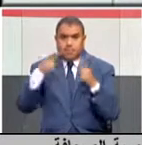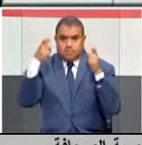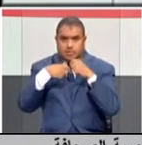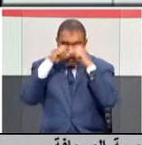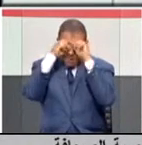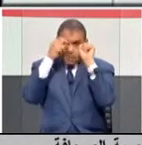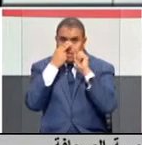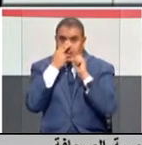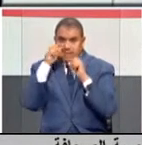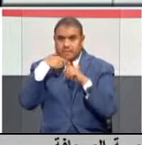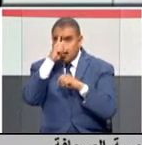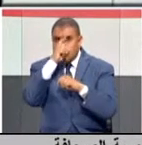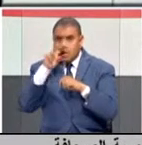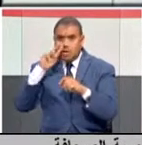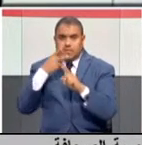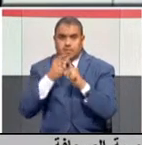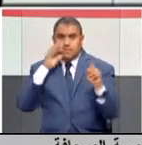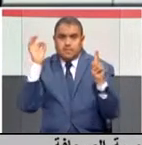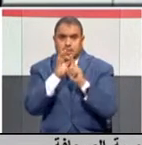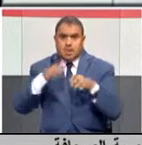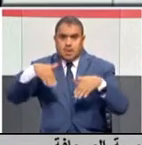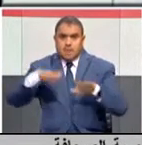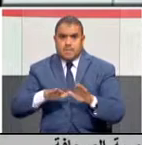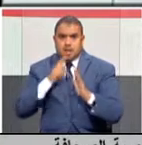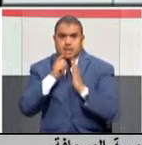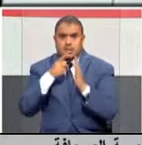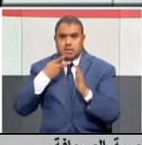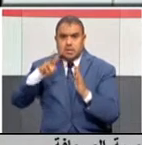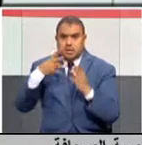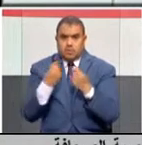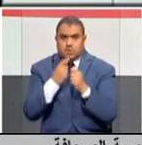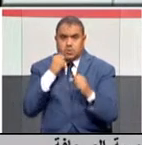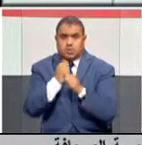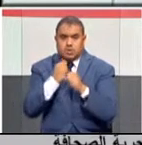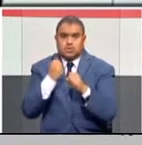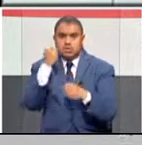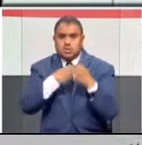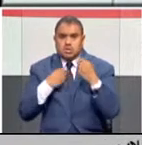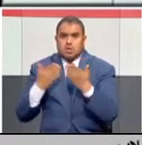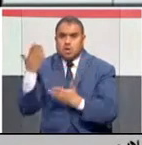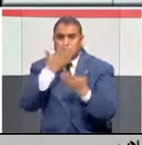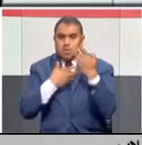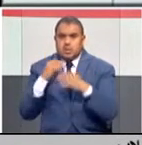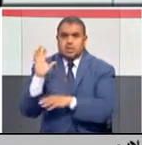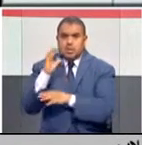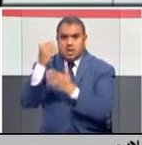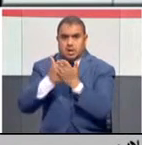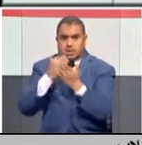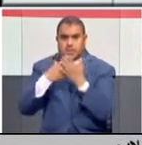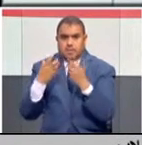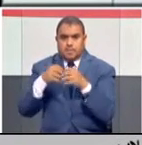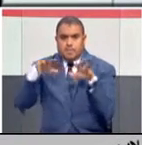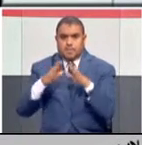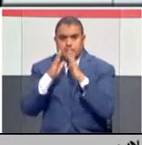السفارة الفنلندية بالقاهرة. يهدف المجلس إلى زيادة سبل التعاون وتنشيط التجارة والاستثمارات